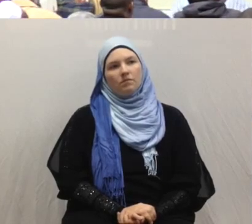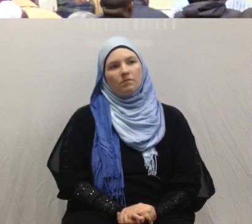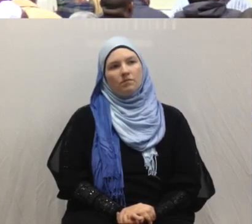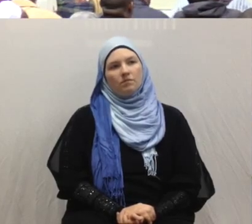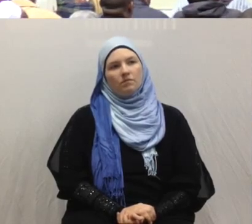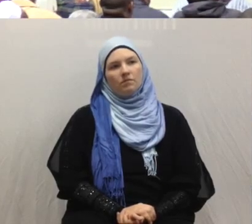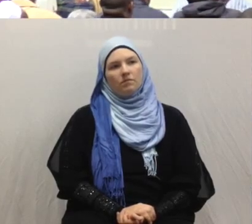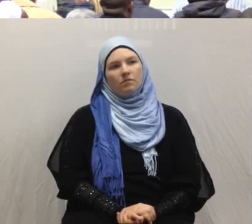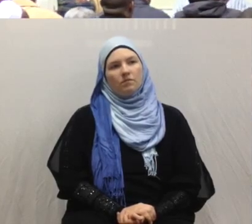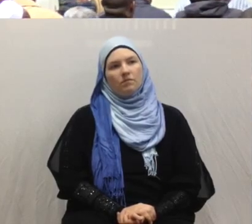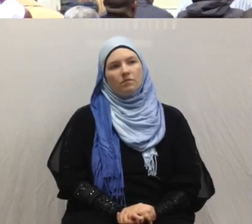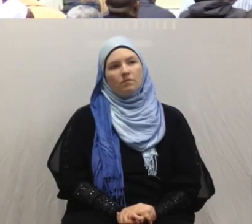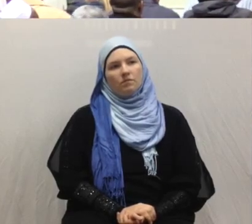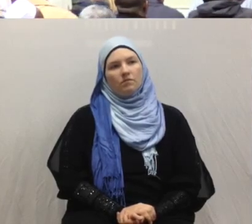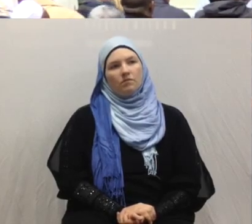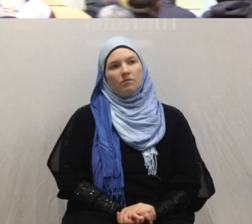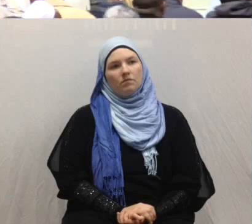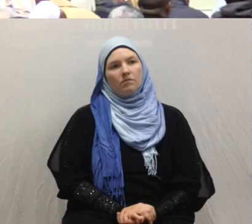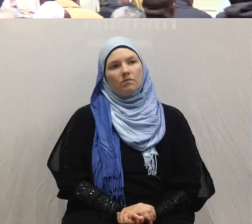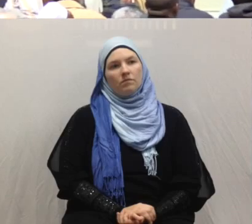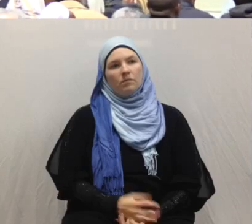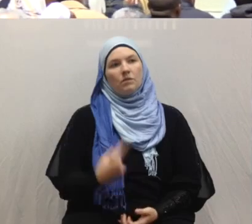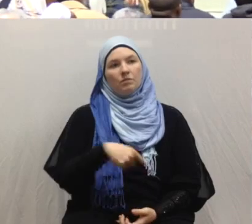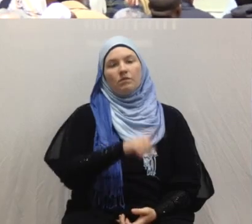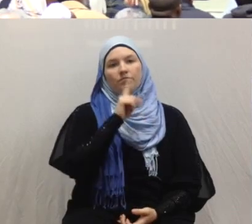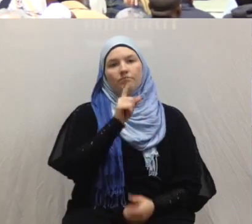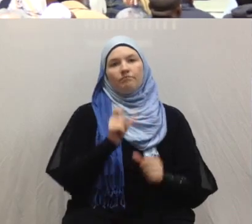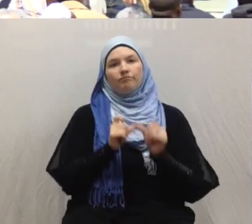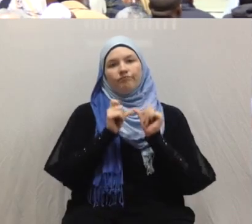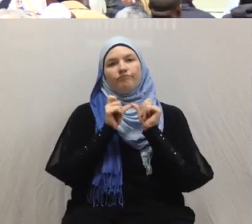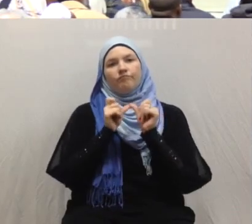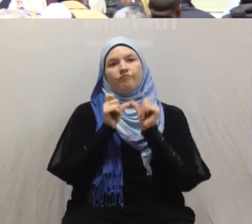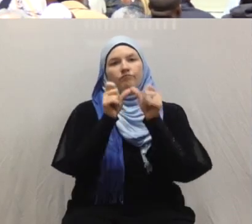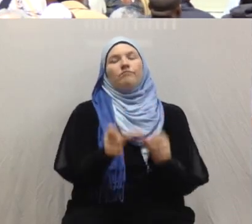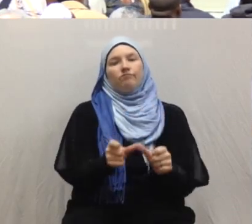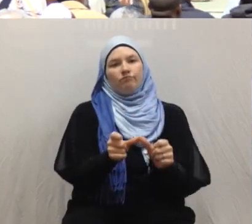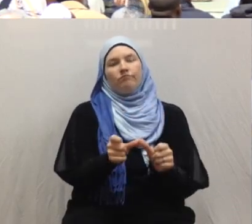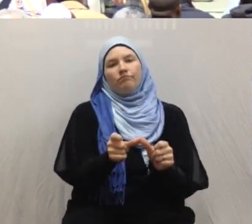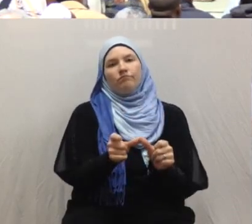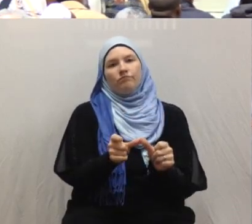عبده ورسوله. وبعد، we are continuing the